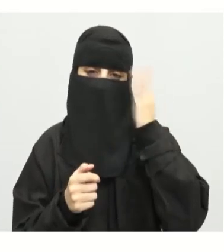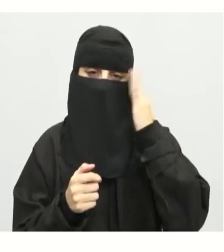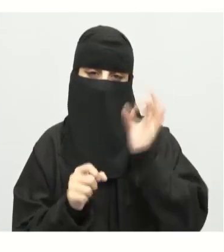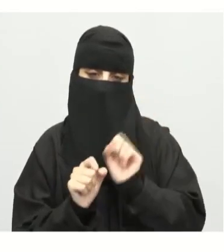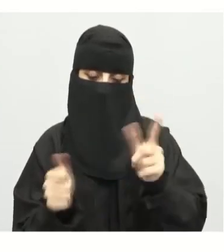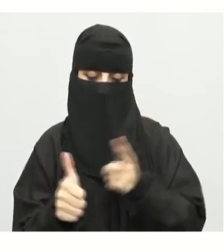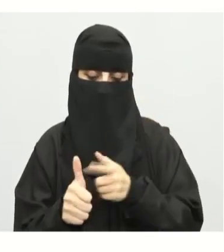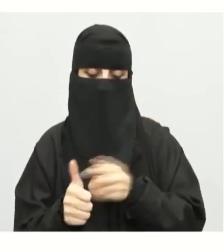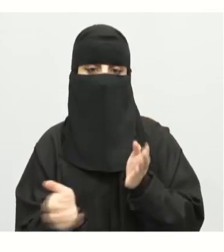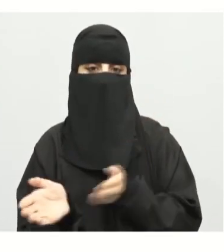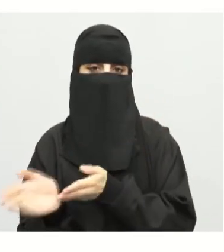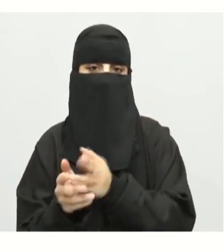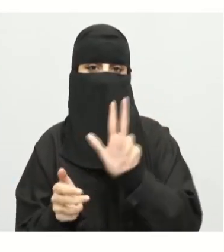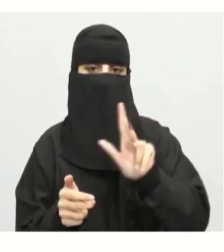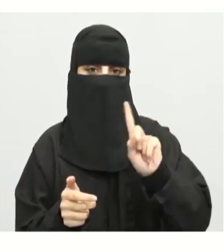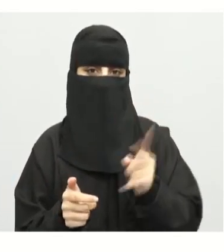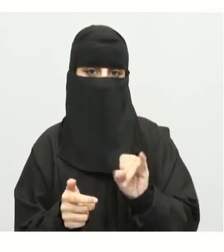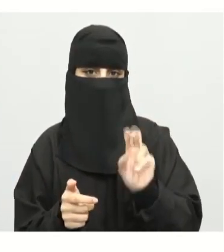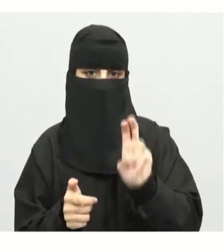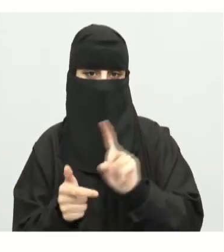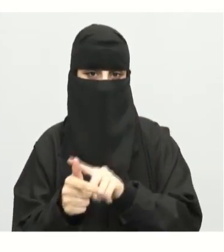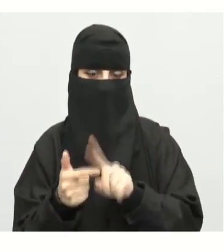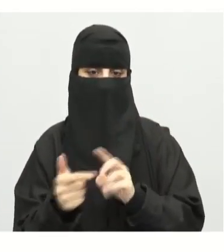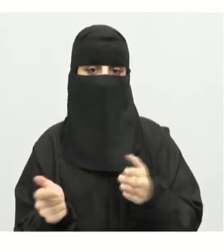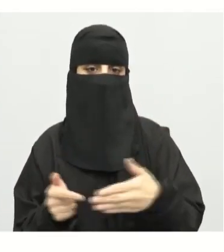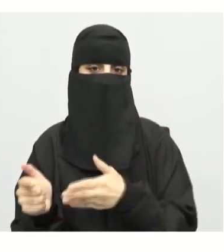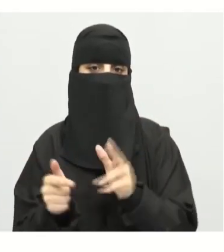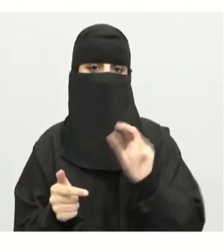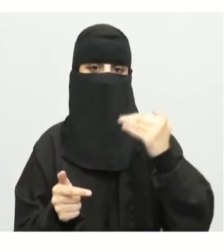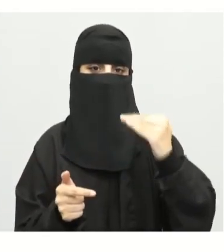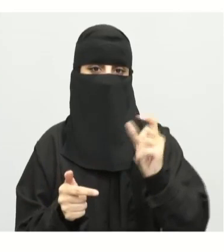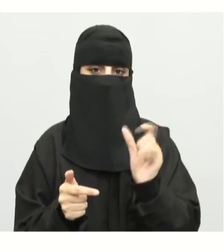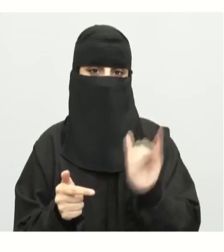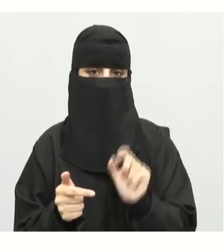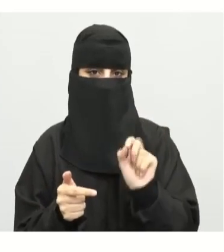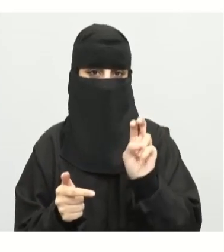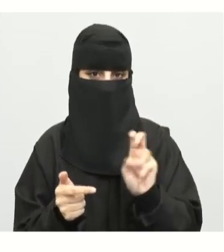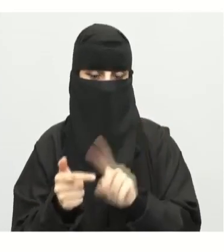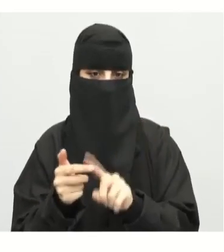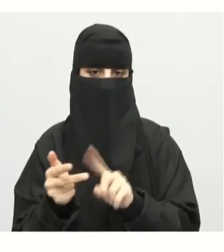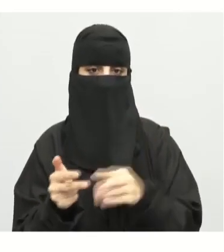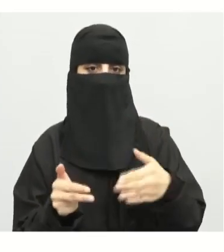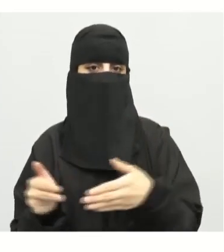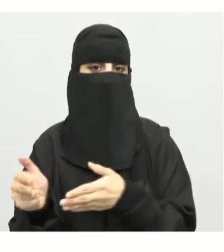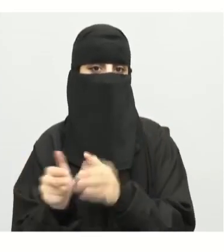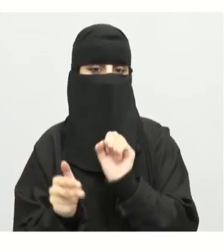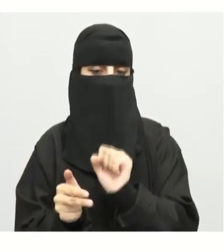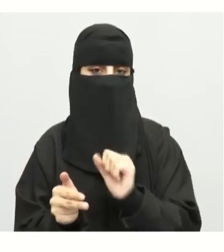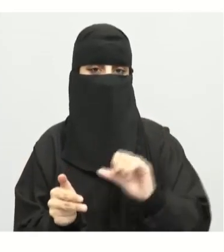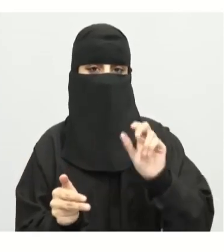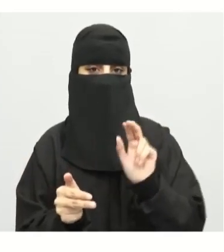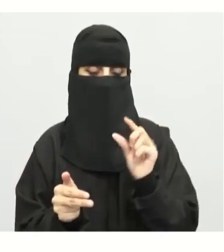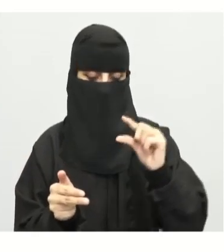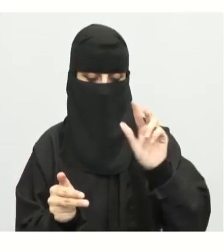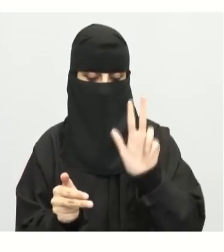الرمه وادي حنيفه وادي الدواسر وادي تثليث